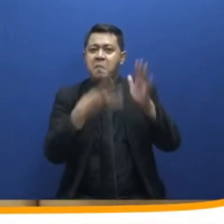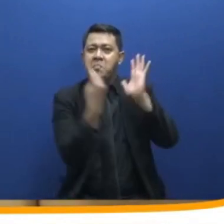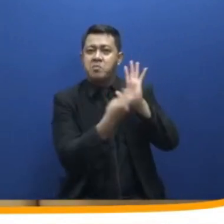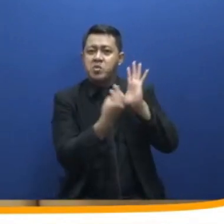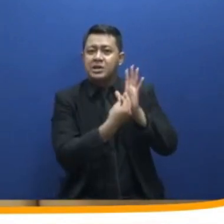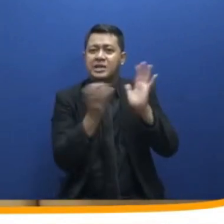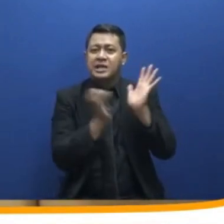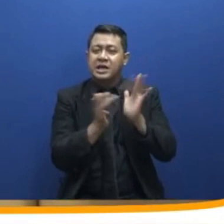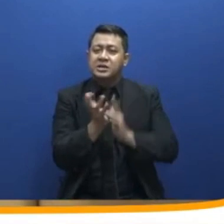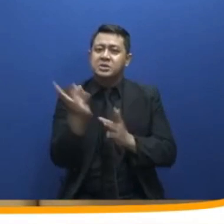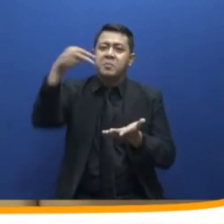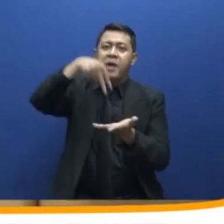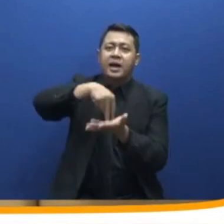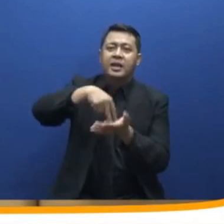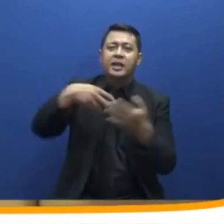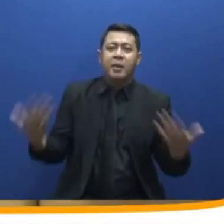bangkit dari mati